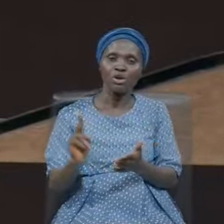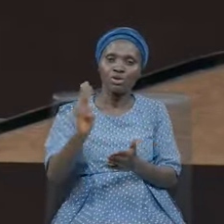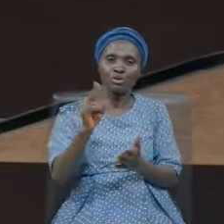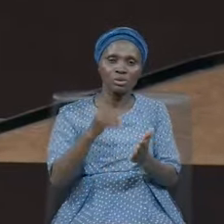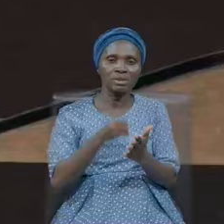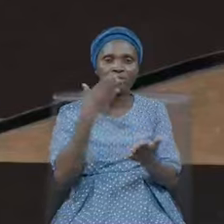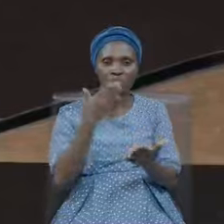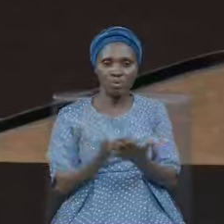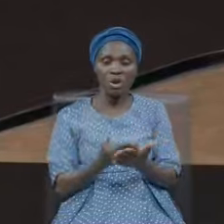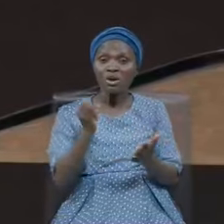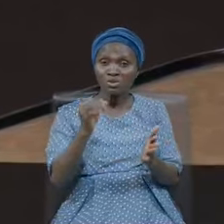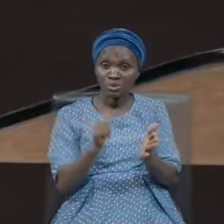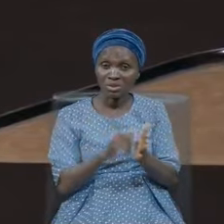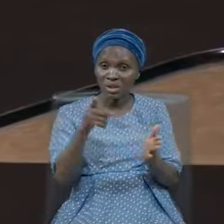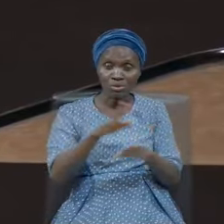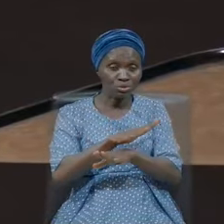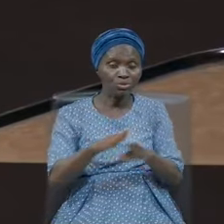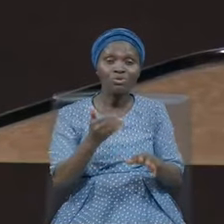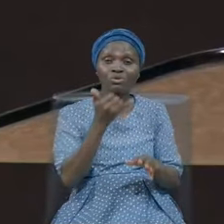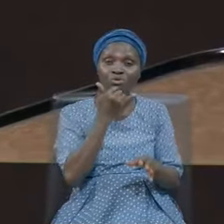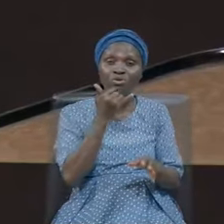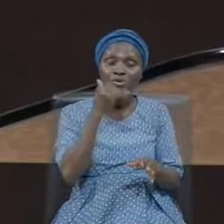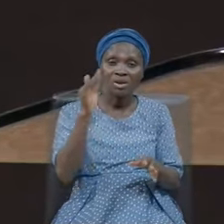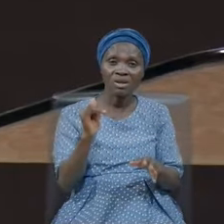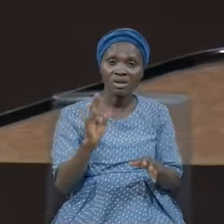que vous n'appliquez pas mal la grâce de Dieu.